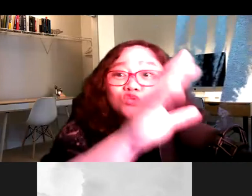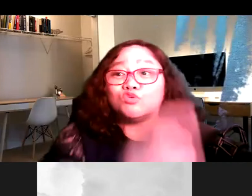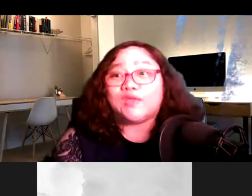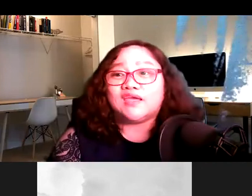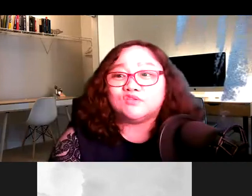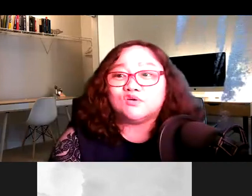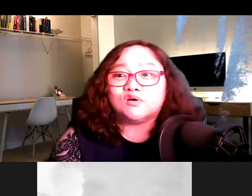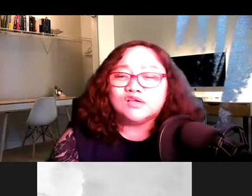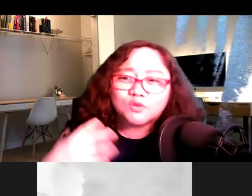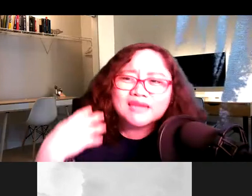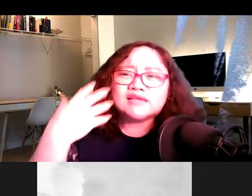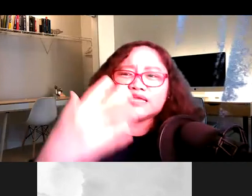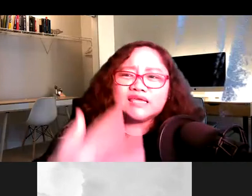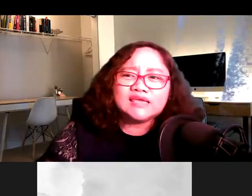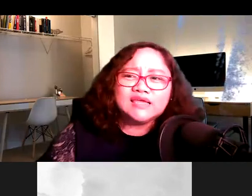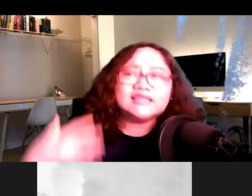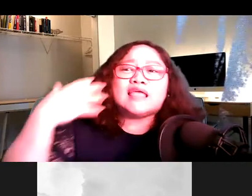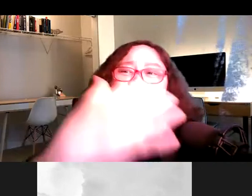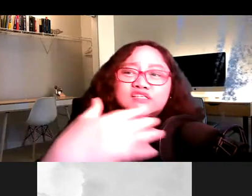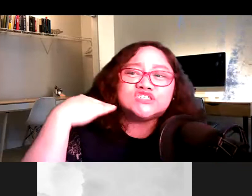at umuwi, no. So parang naging